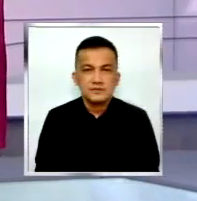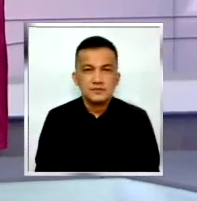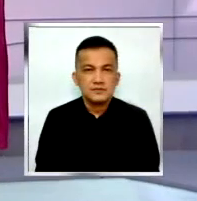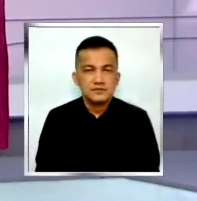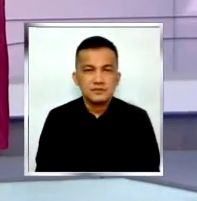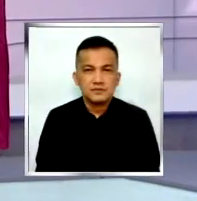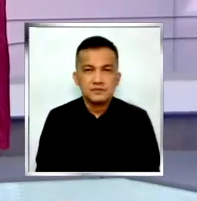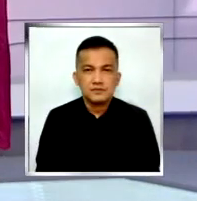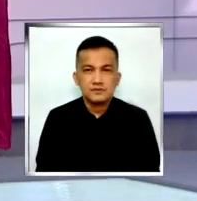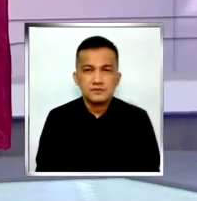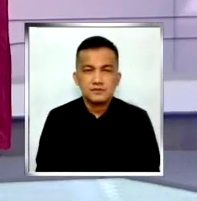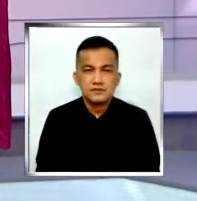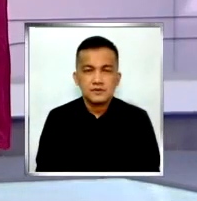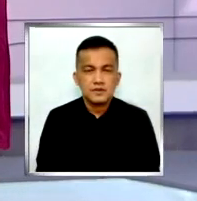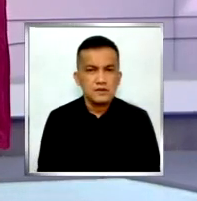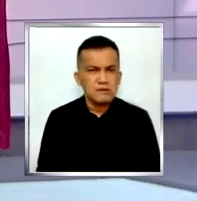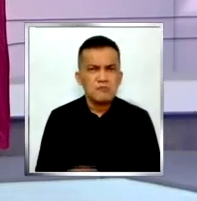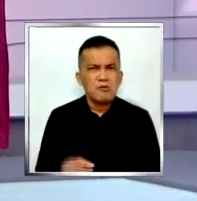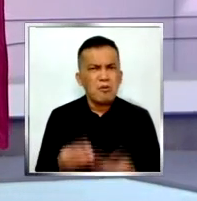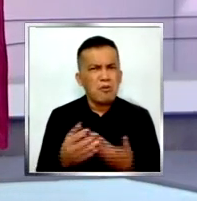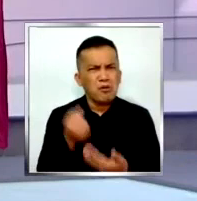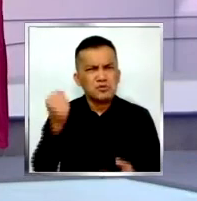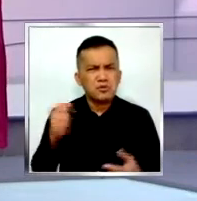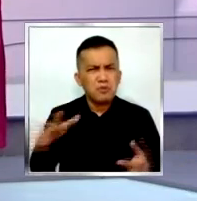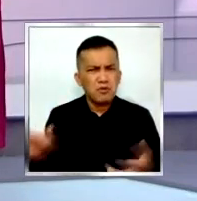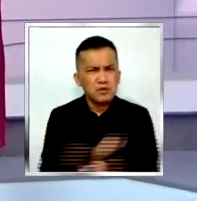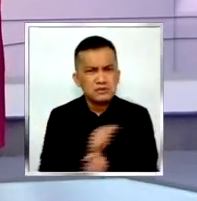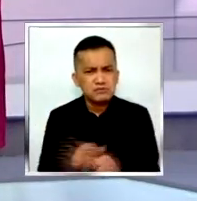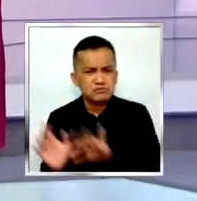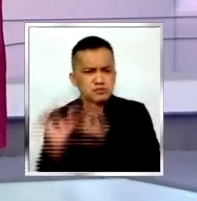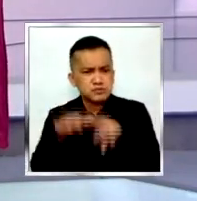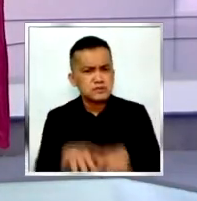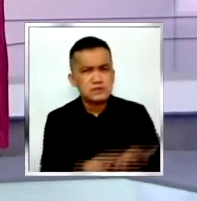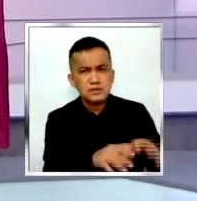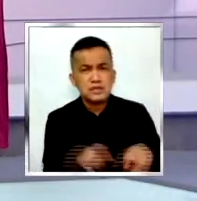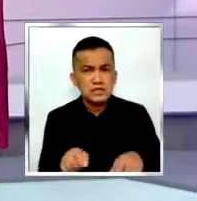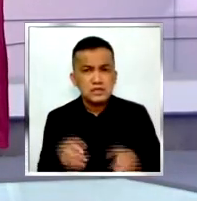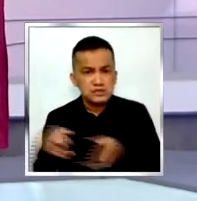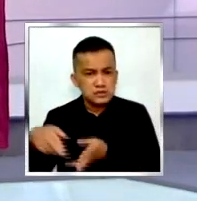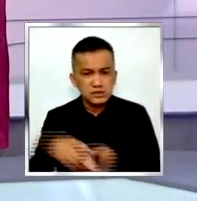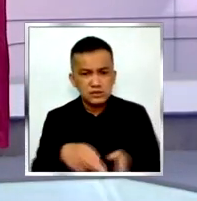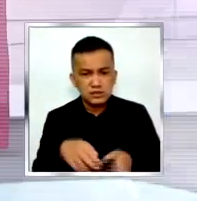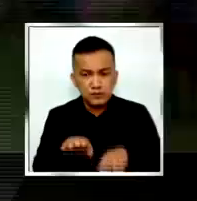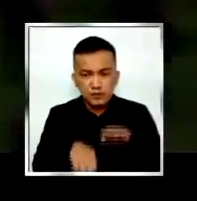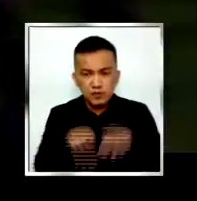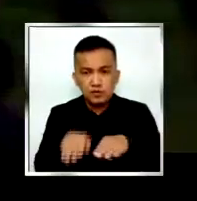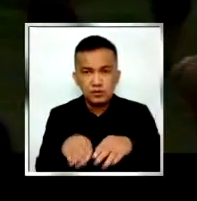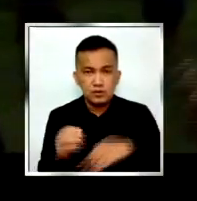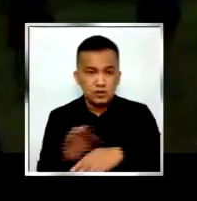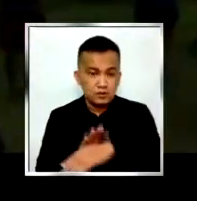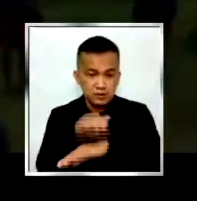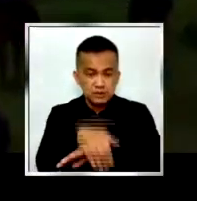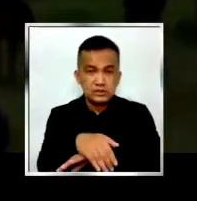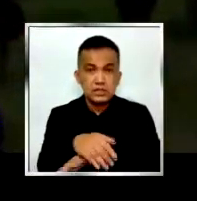Halos mawasak nang rumaragas ang tubig sa ilog ang isang footbridge sa Lake Cebu, South Cotabato.